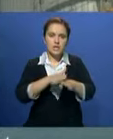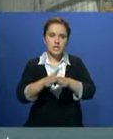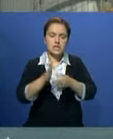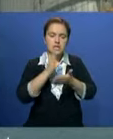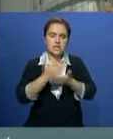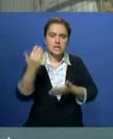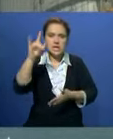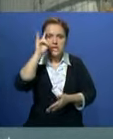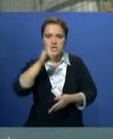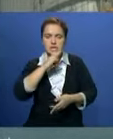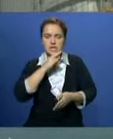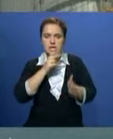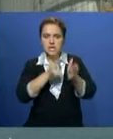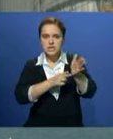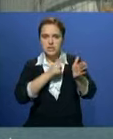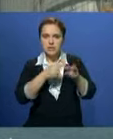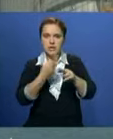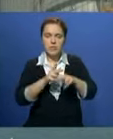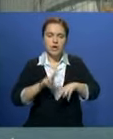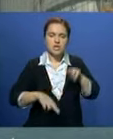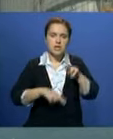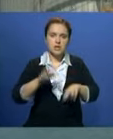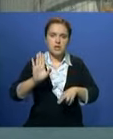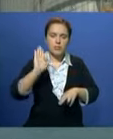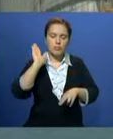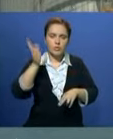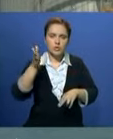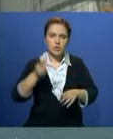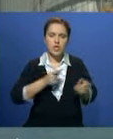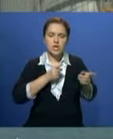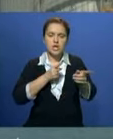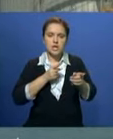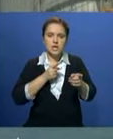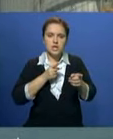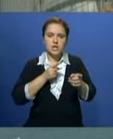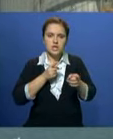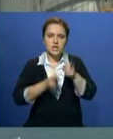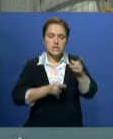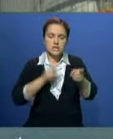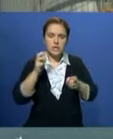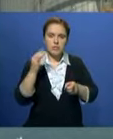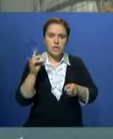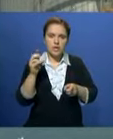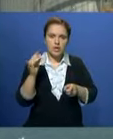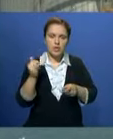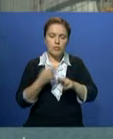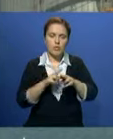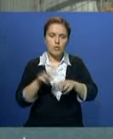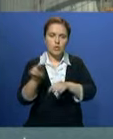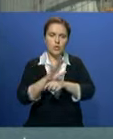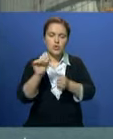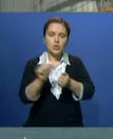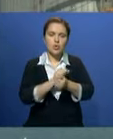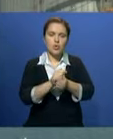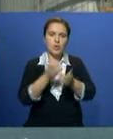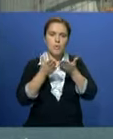Теміржолы» проекты, такие как строительство железнодорожной линии Жезказган-Бинео, модернизация станции «Достык», строительство сухого порта